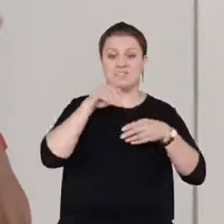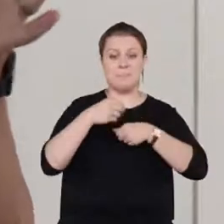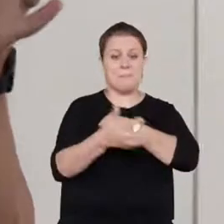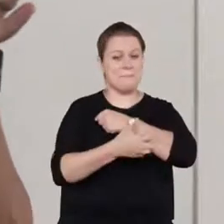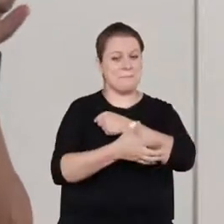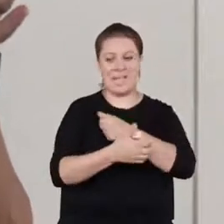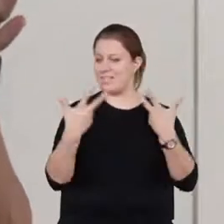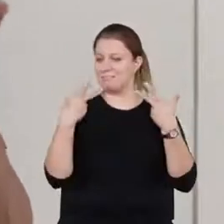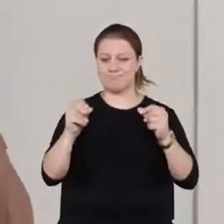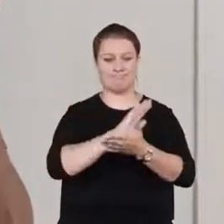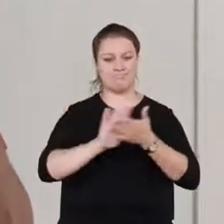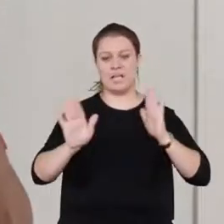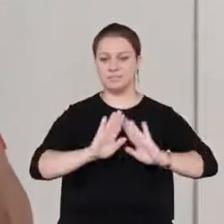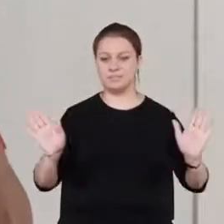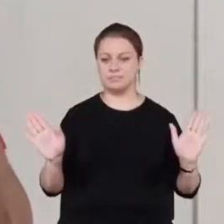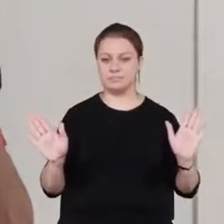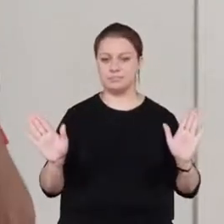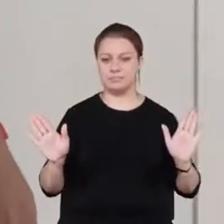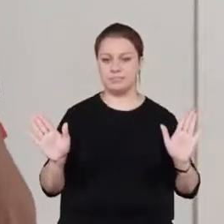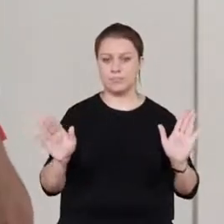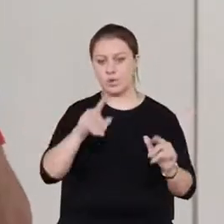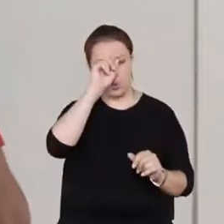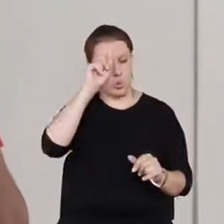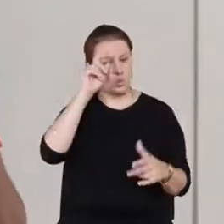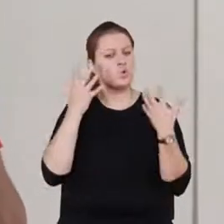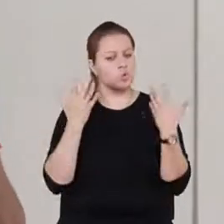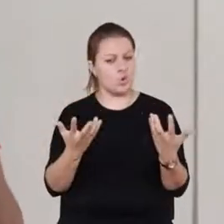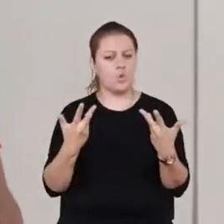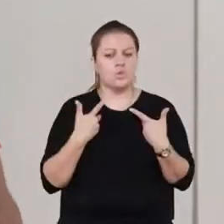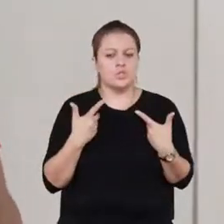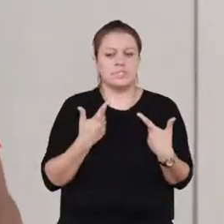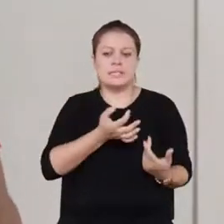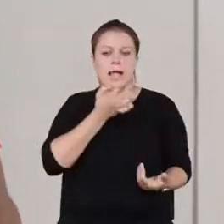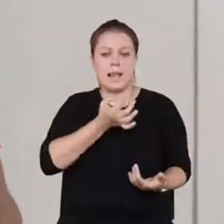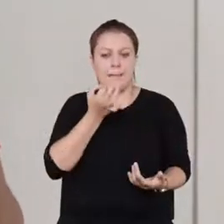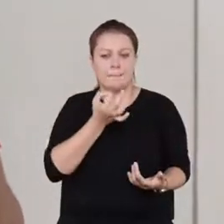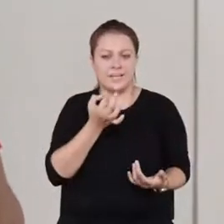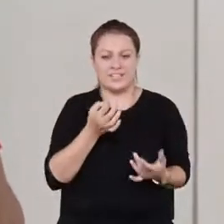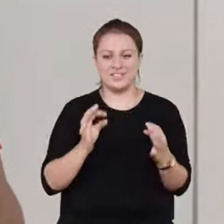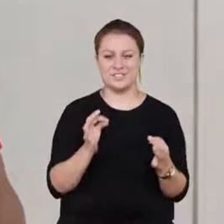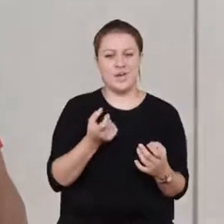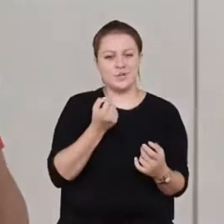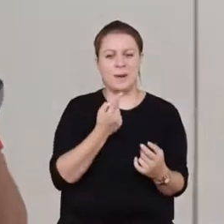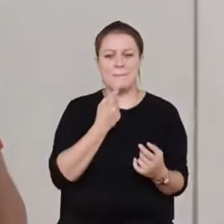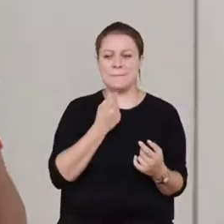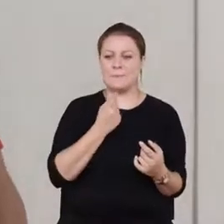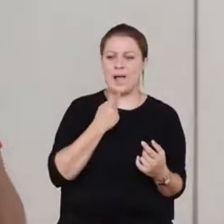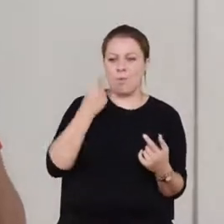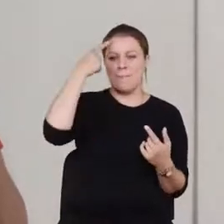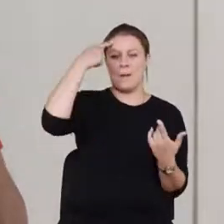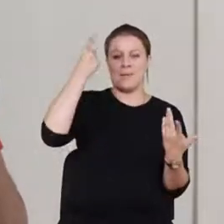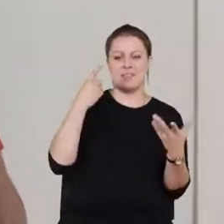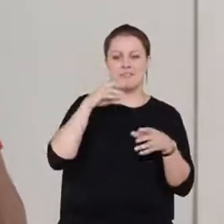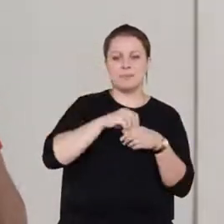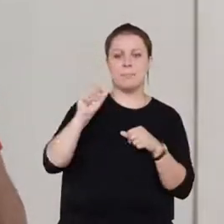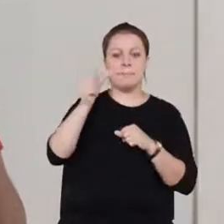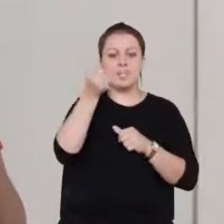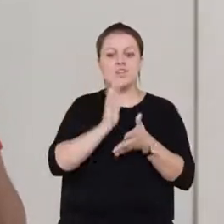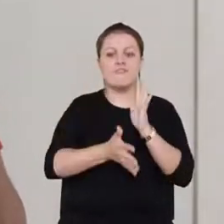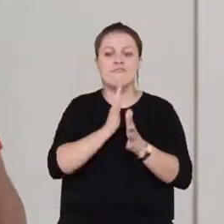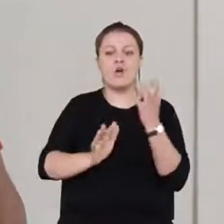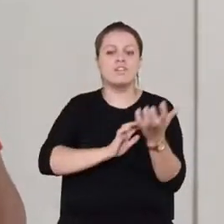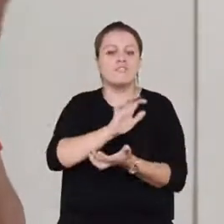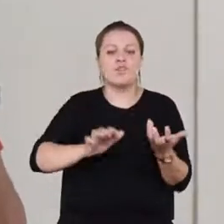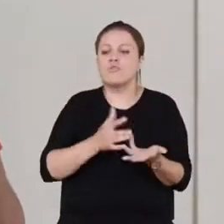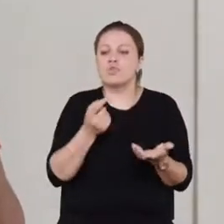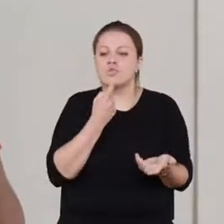jest kluczowa, a o tym też się pewnie dzisiaj mało pamięta, to znaczy, że pierwsza wojna światowa była